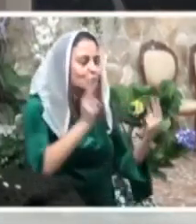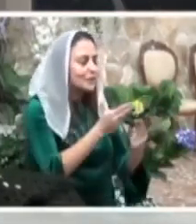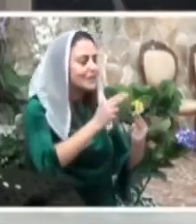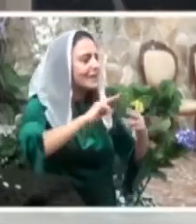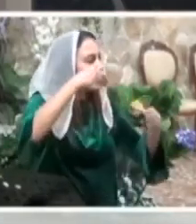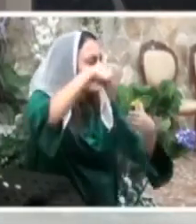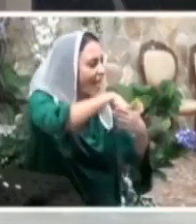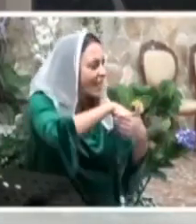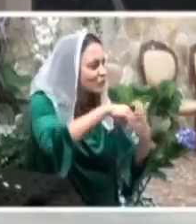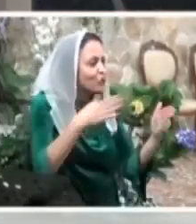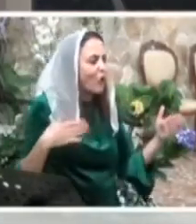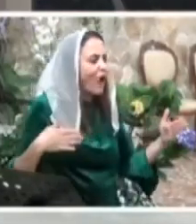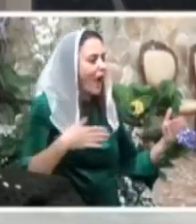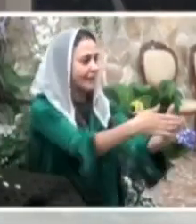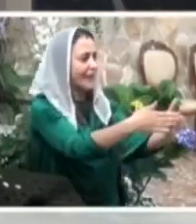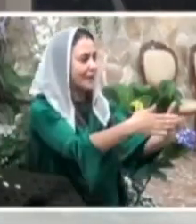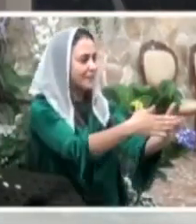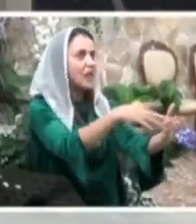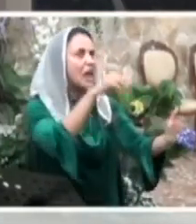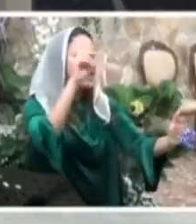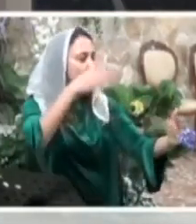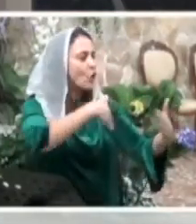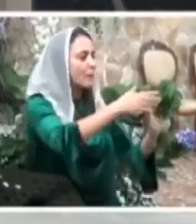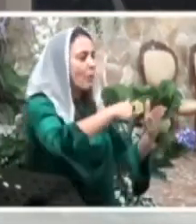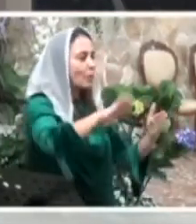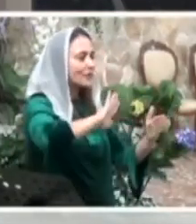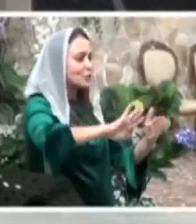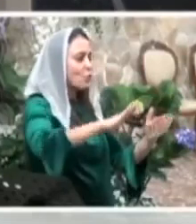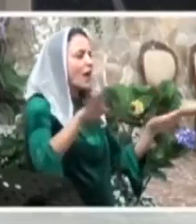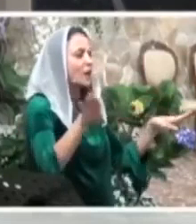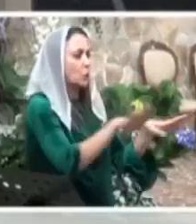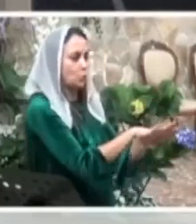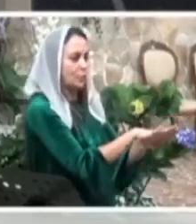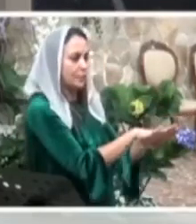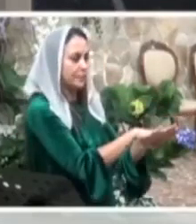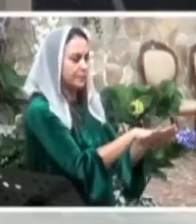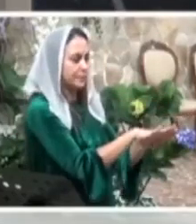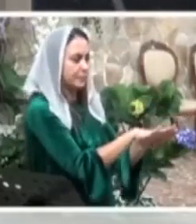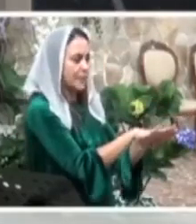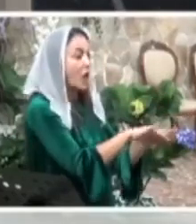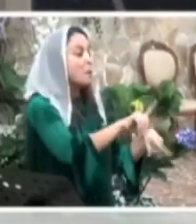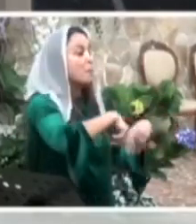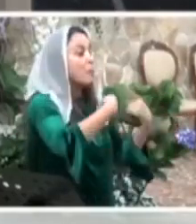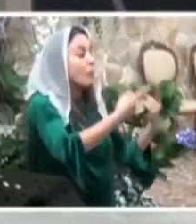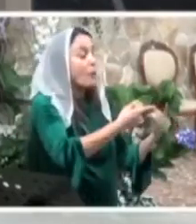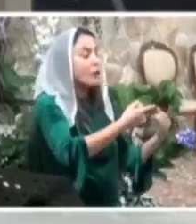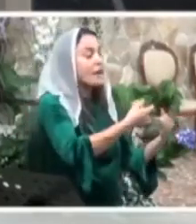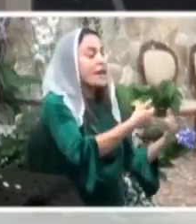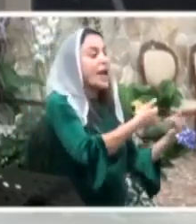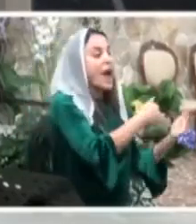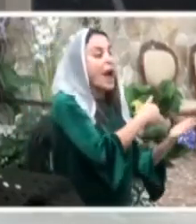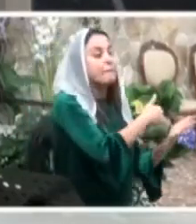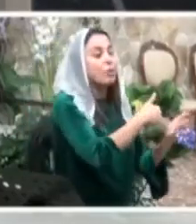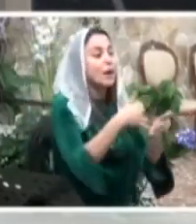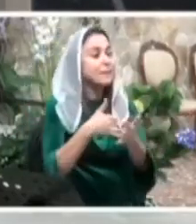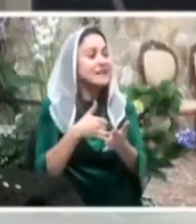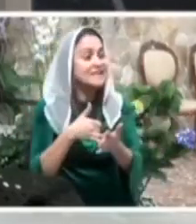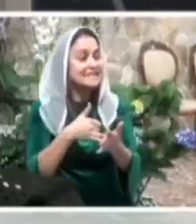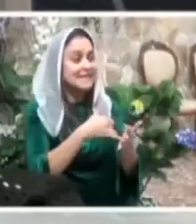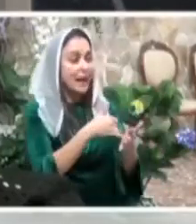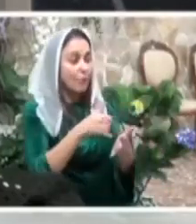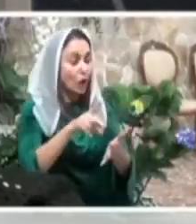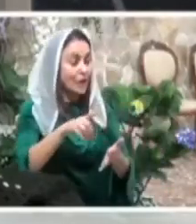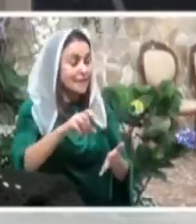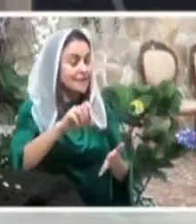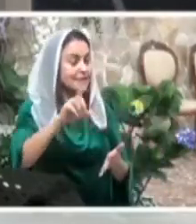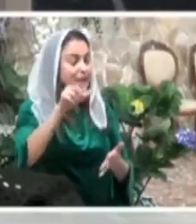chiude la porta. Apocalisse, capitolo 4, verso 1,